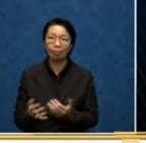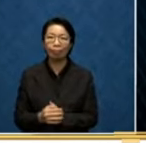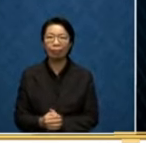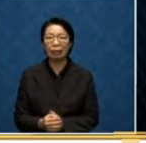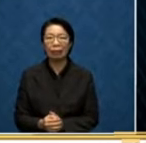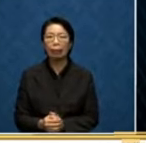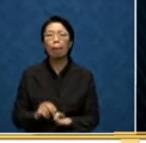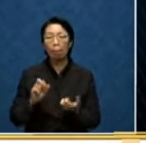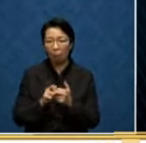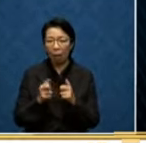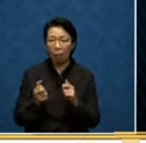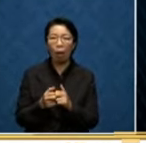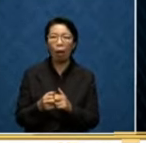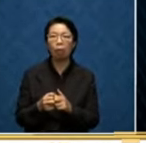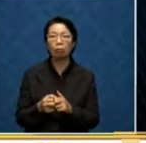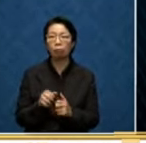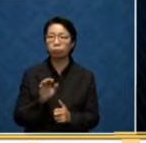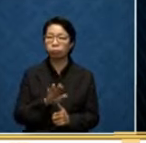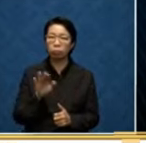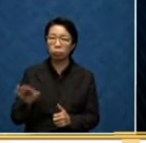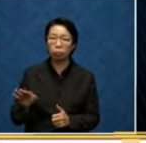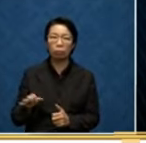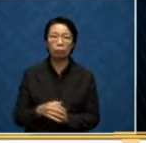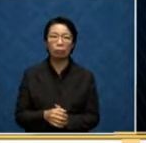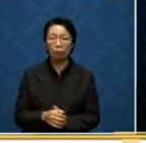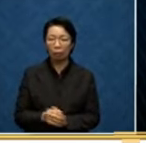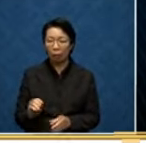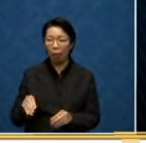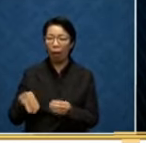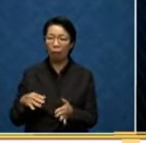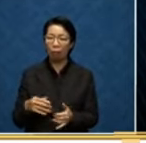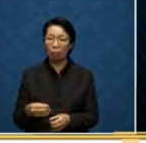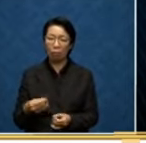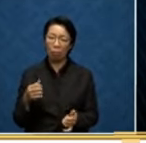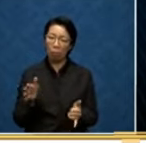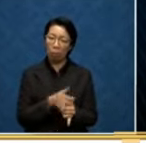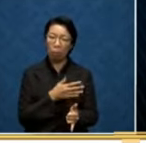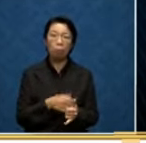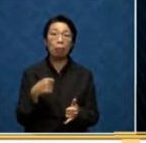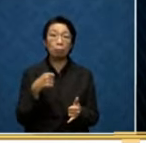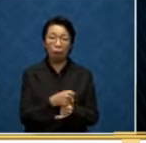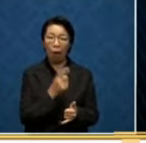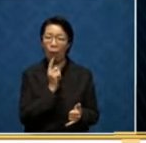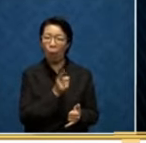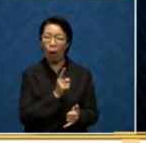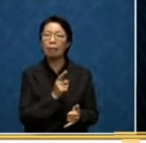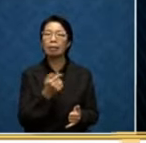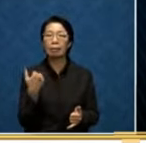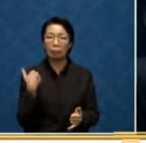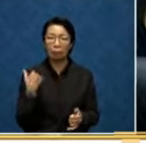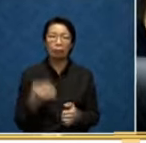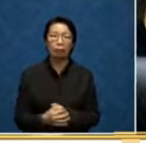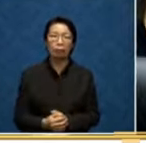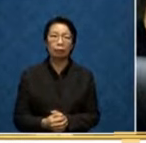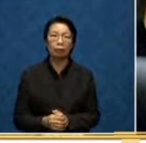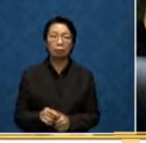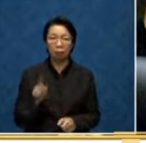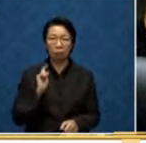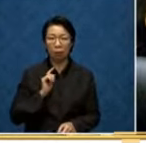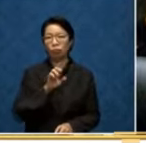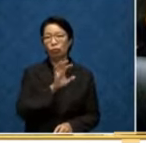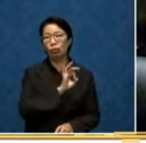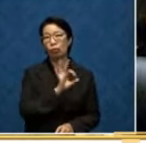จะมีปัญหาในการที่ทำให้เกิดความรุนแรงอย่างที่หลายท่านที่ได้อภิปรายไปว่าเ